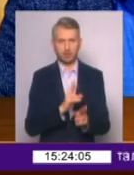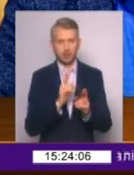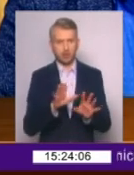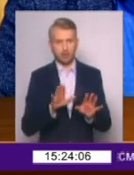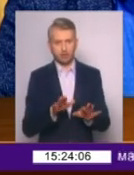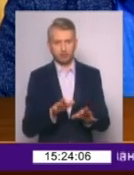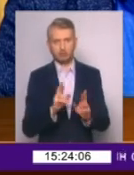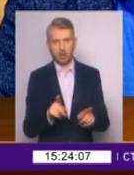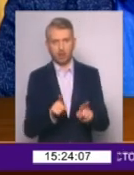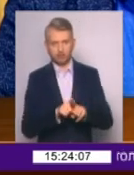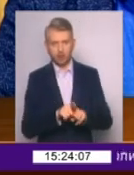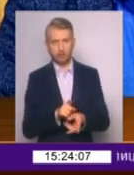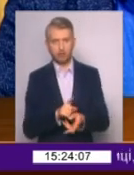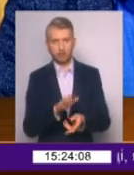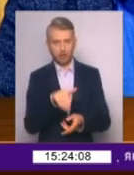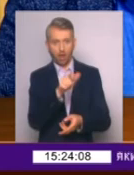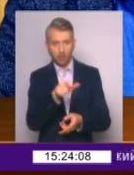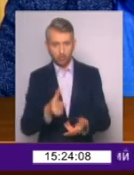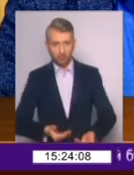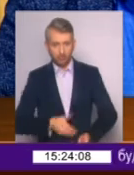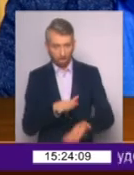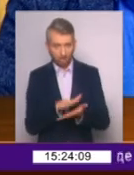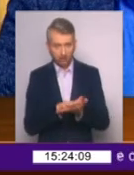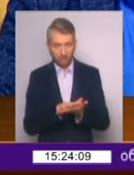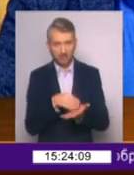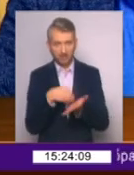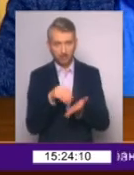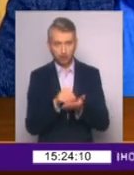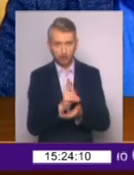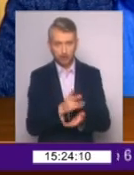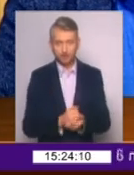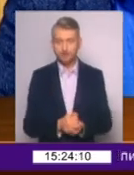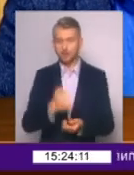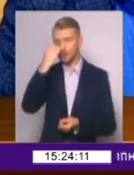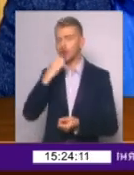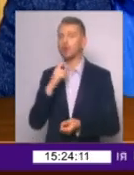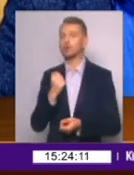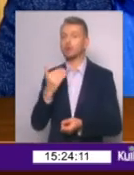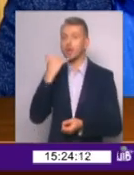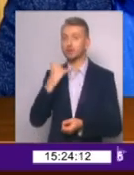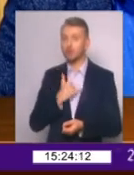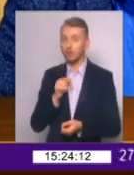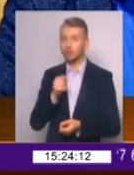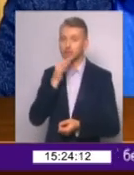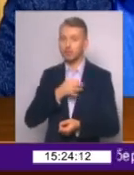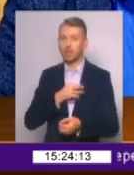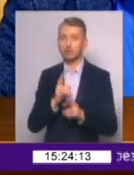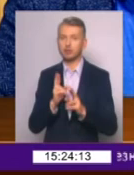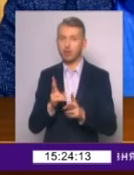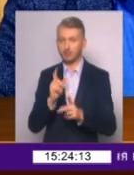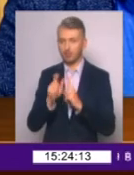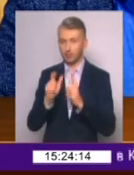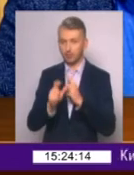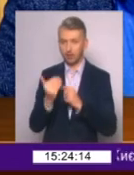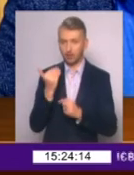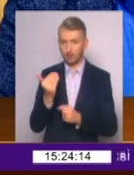викидає, і хай люди живуть у цьому свинушнику, вибачте мене. Дякуємо за ваш дзвінок. От ви сказали, яким чином відповідає вам